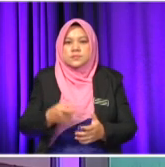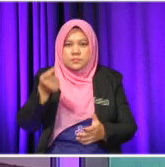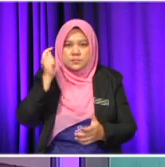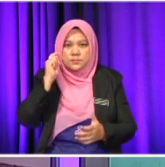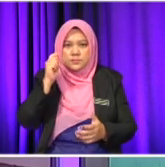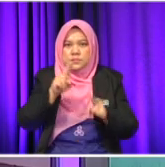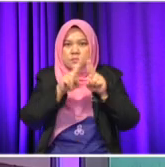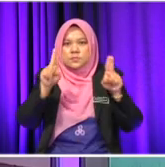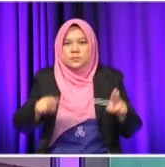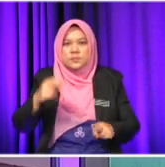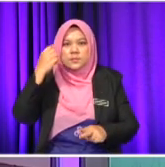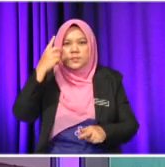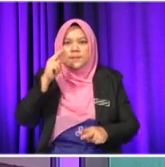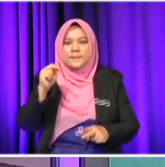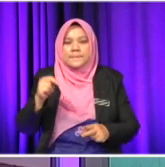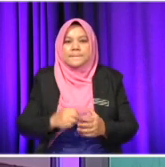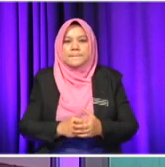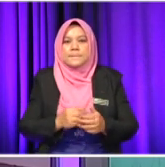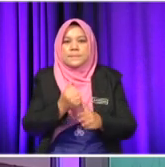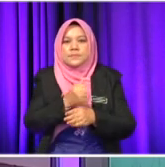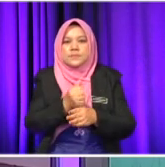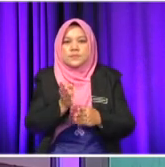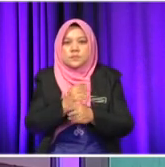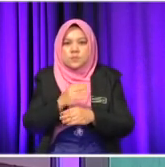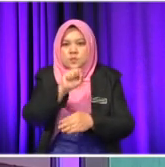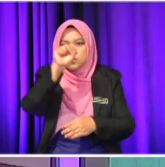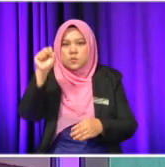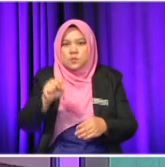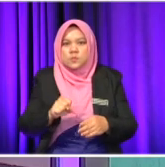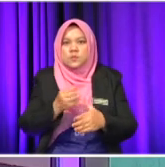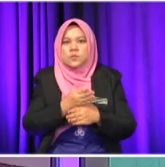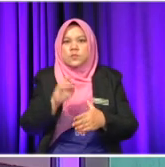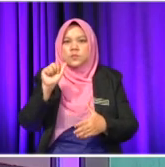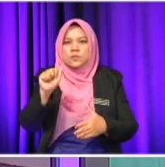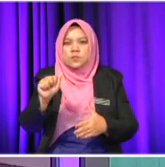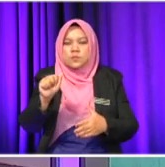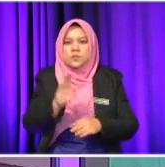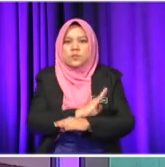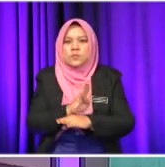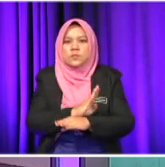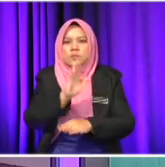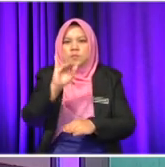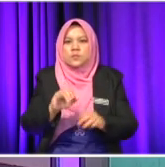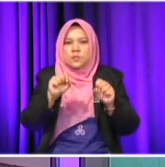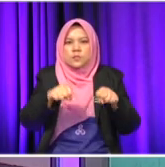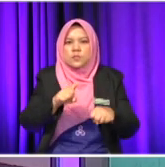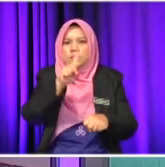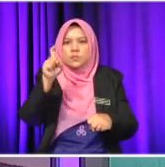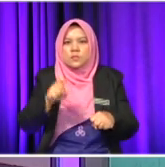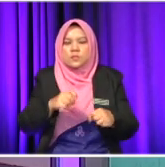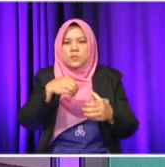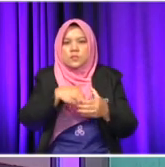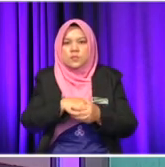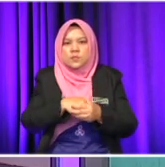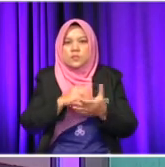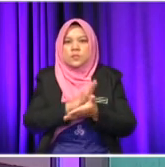uji kefahamannya ini ialah antara bentuk soal lain bagian e berkenan Usahawan yang boleh ditanya di dalam pencak silat